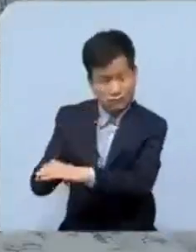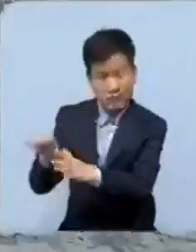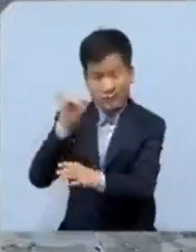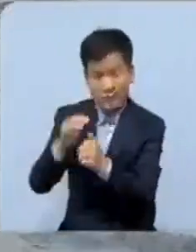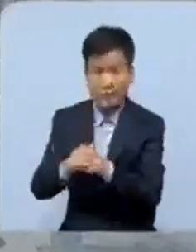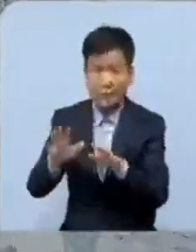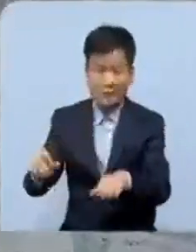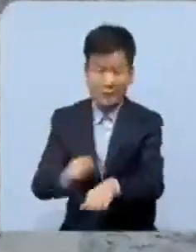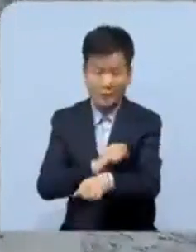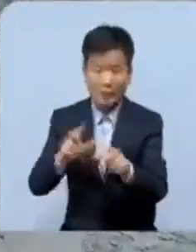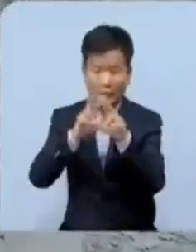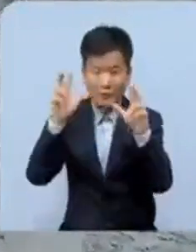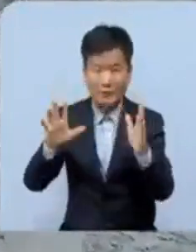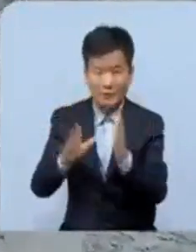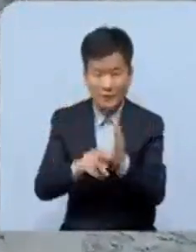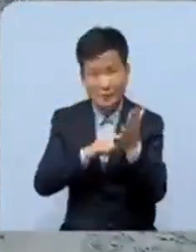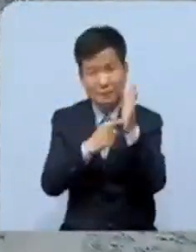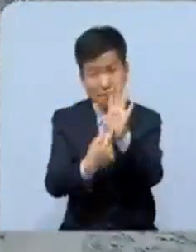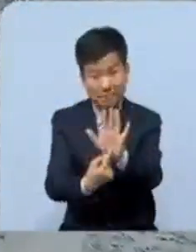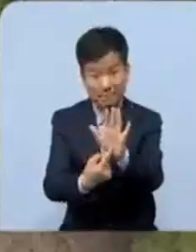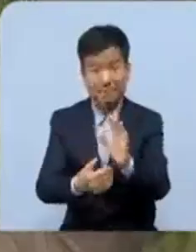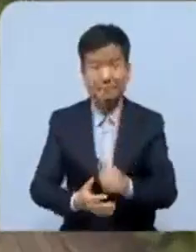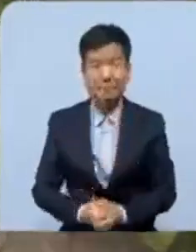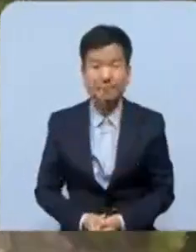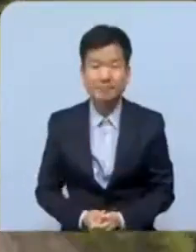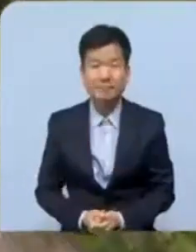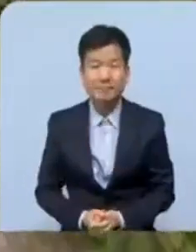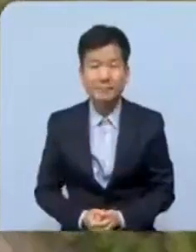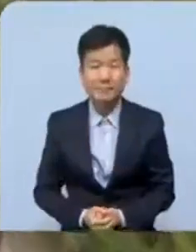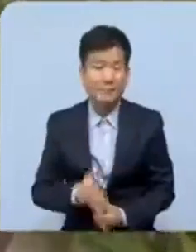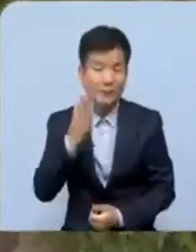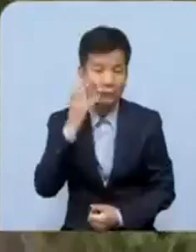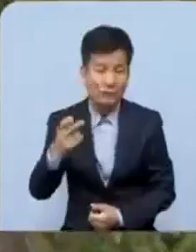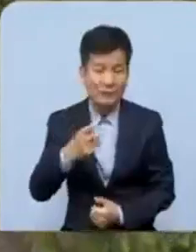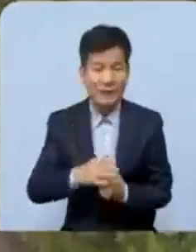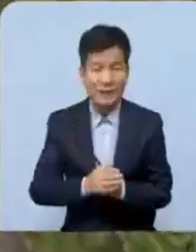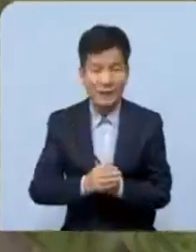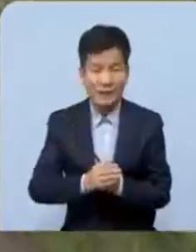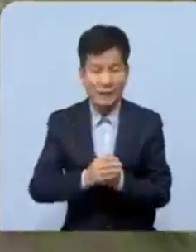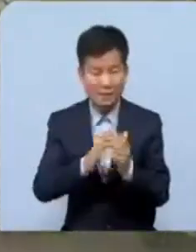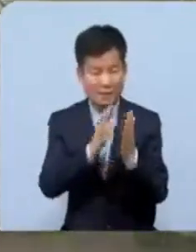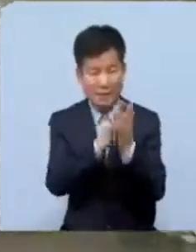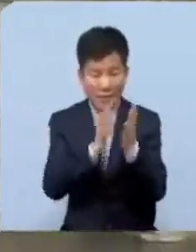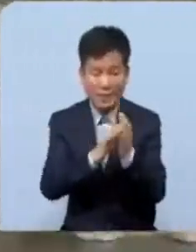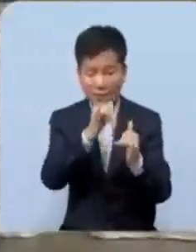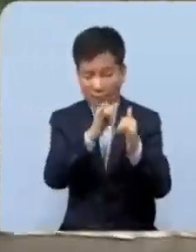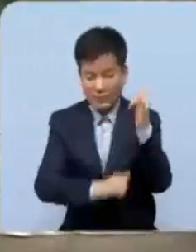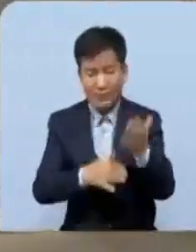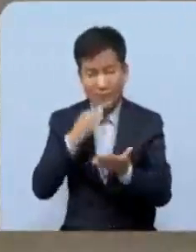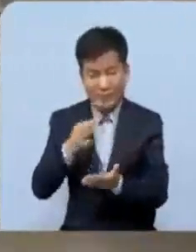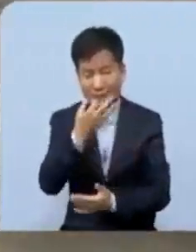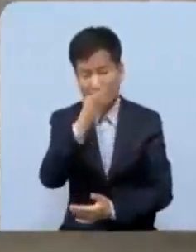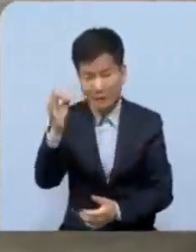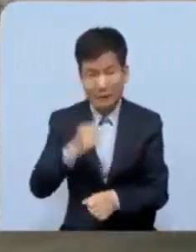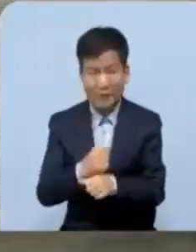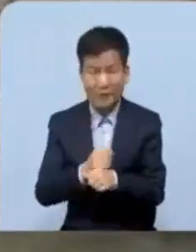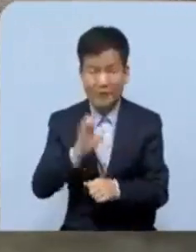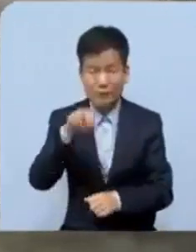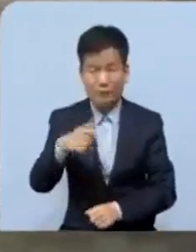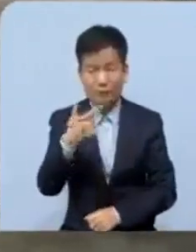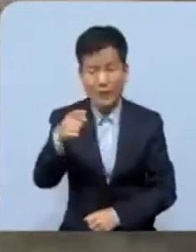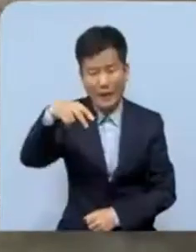있다 특별 저를 통해 빛을 보게 됐습니다 특히 울산 대국 처남 각하 군은 역사적 가치를 인정받아 유네스코